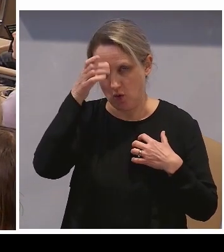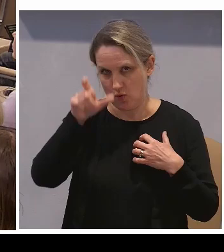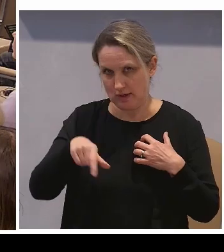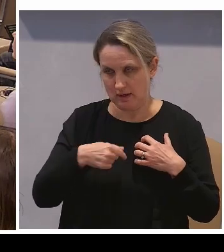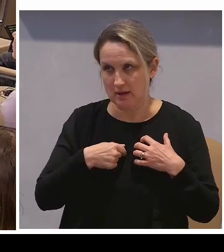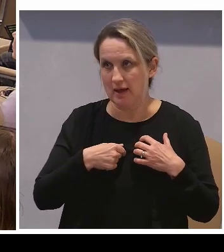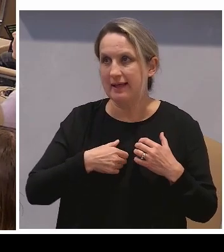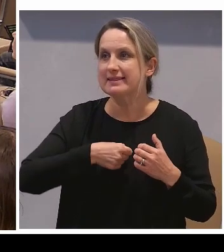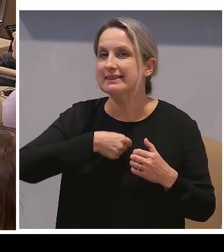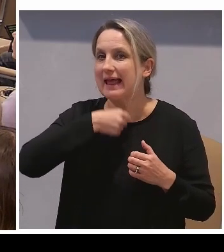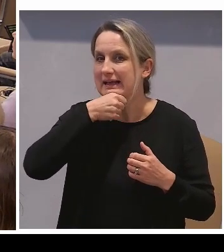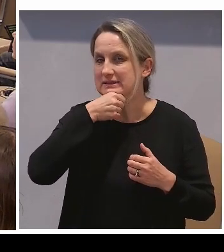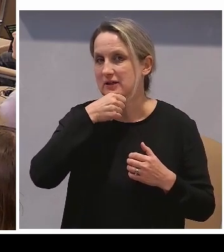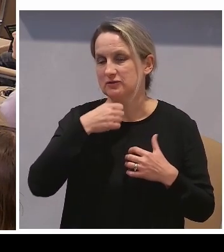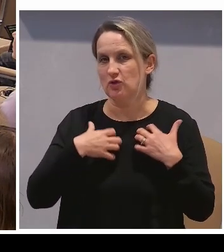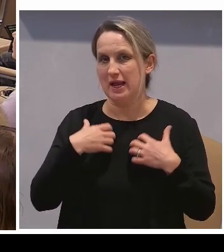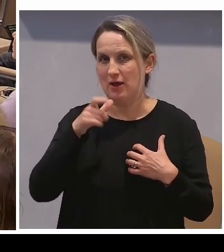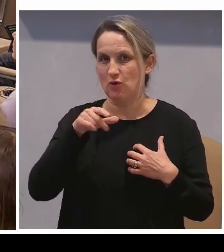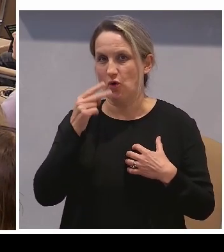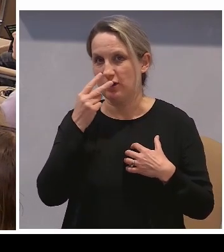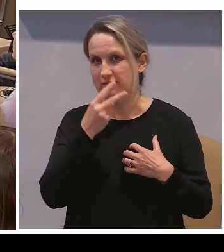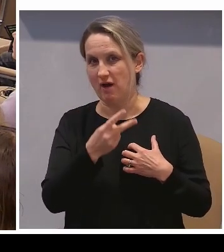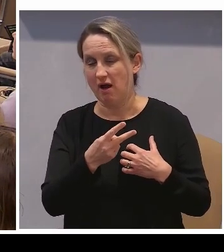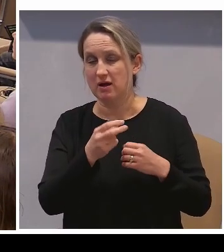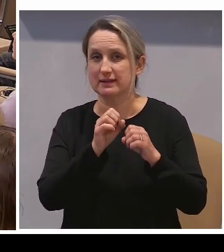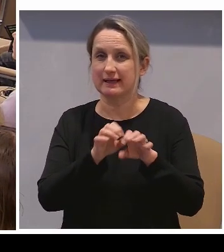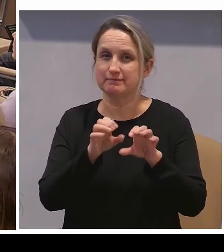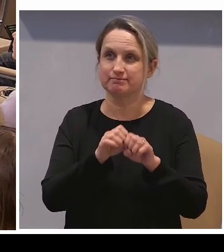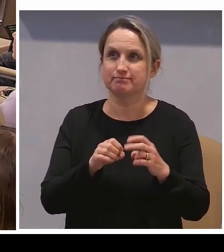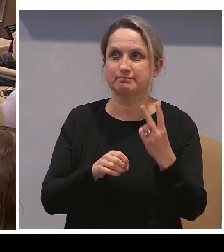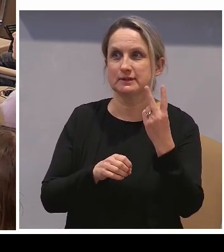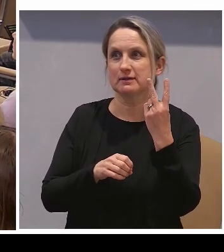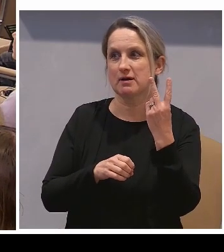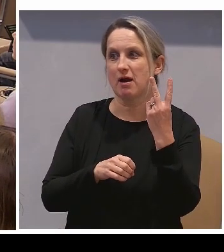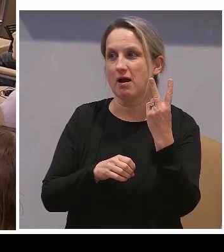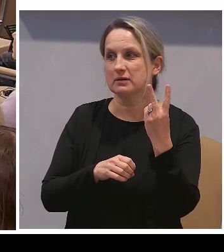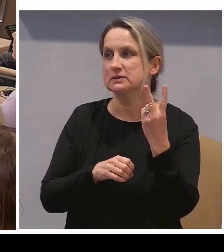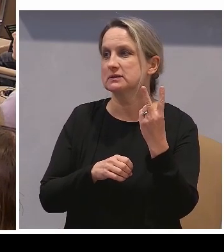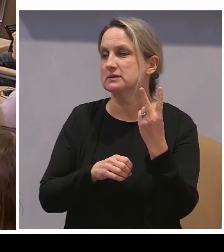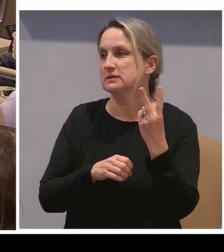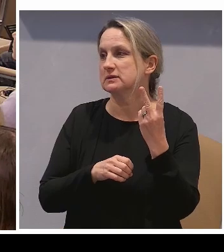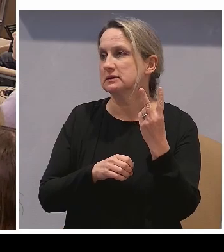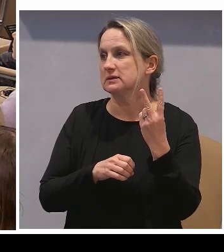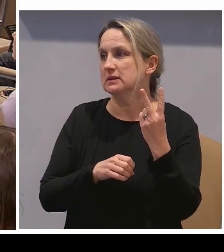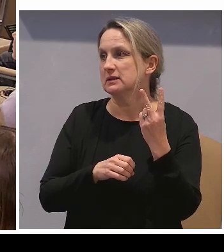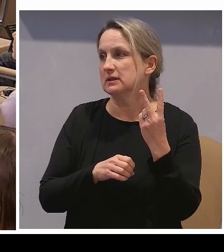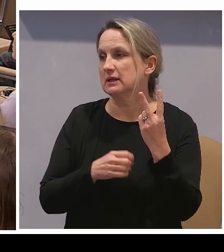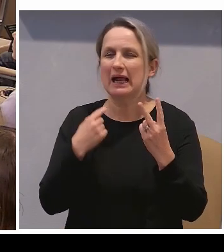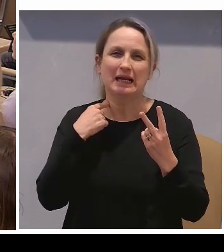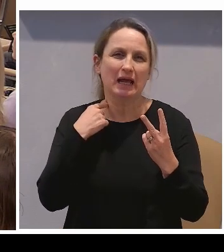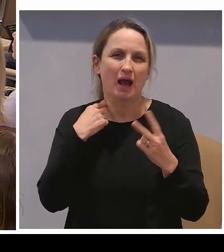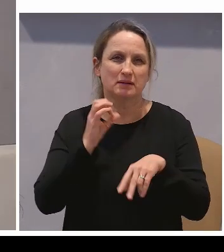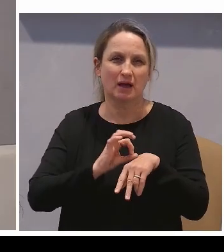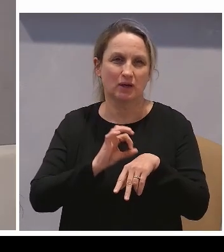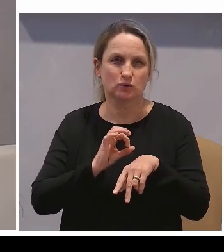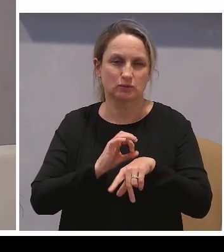täiskasvanute I neuroloogi focus on vaatest adults kahest, and I try to tell you kutsume about nendele two neuromuskulaarsed haigused. Need ei ole tegelikult neuromuscular lihashaigused, üks